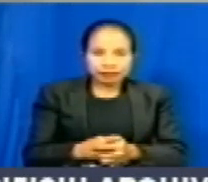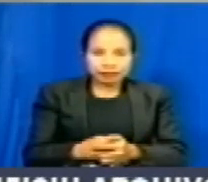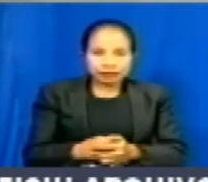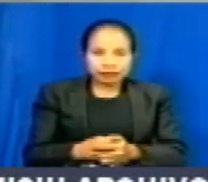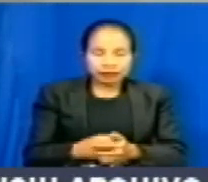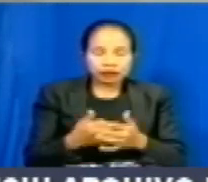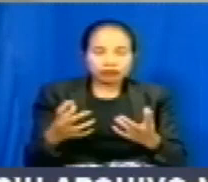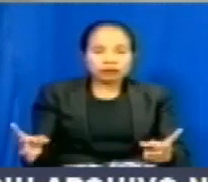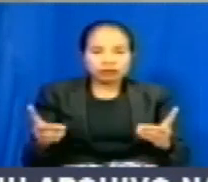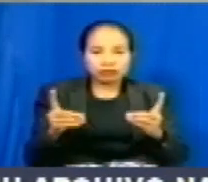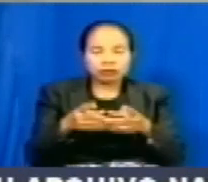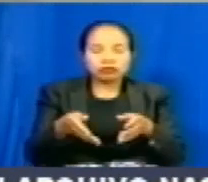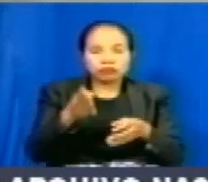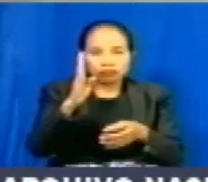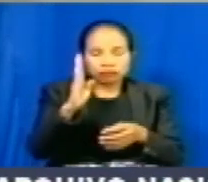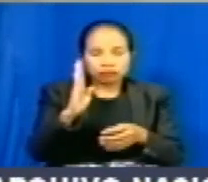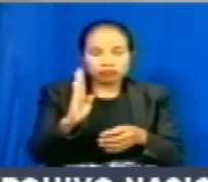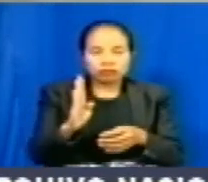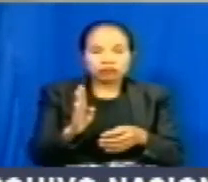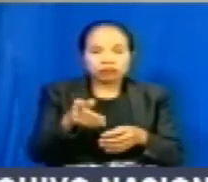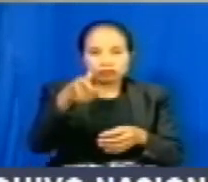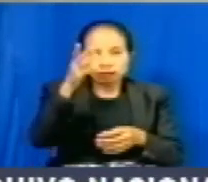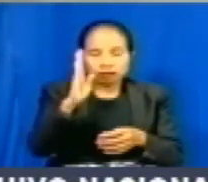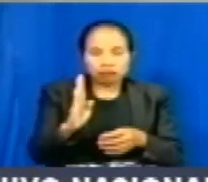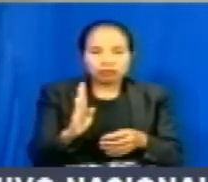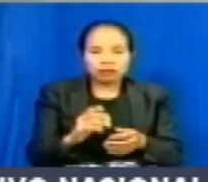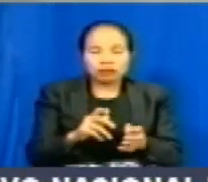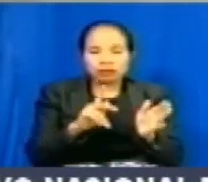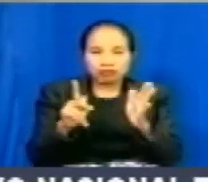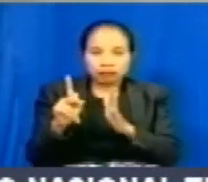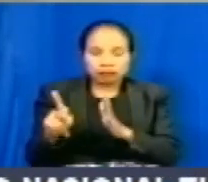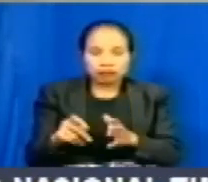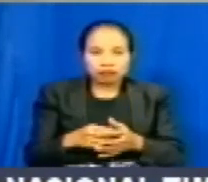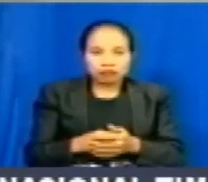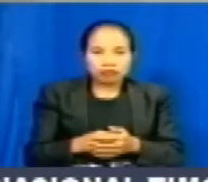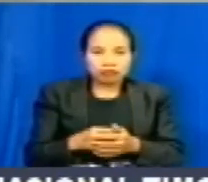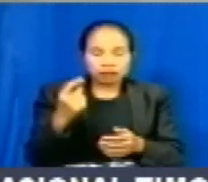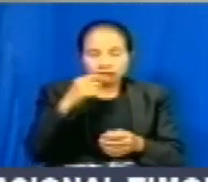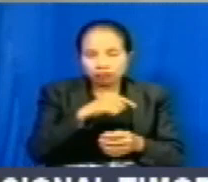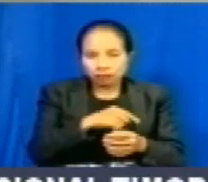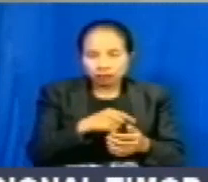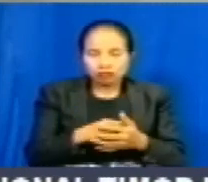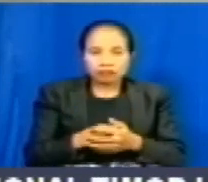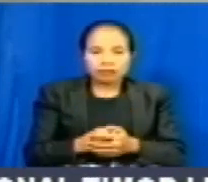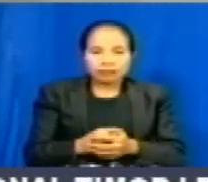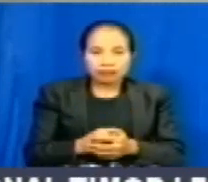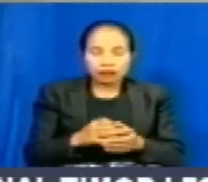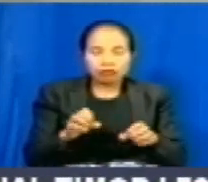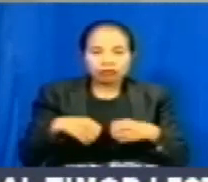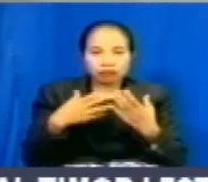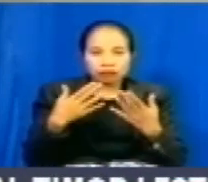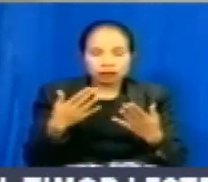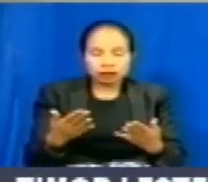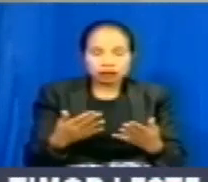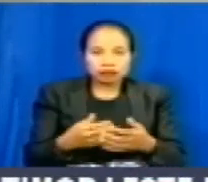sumum, masuk malam dan punya pelan kas. Bosan, punya konsekuensi, bahwa poin satu, kalau